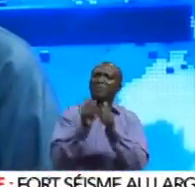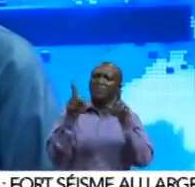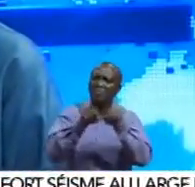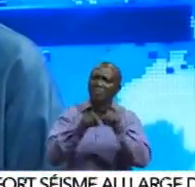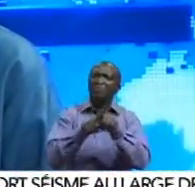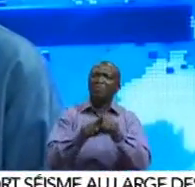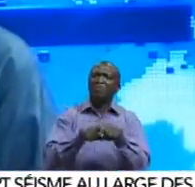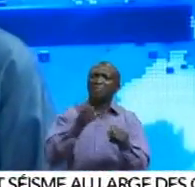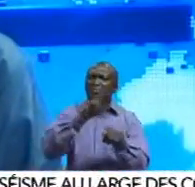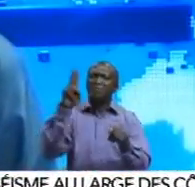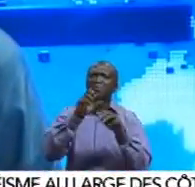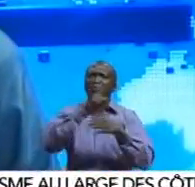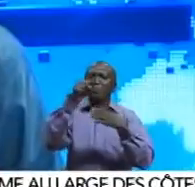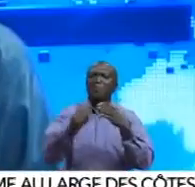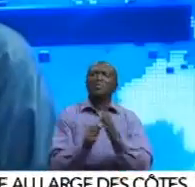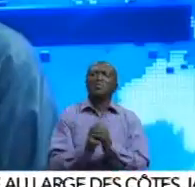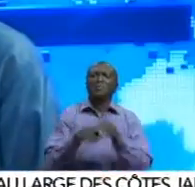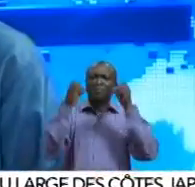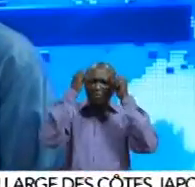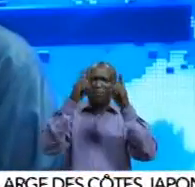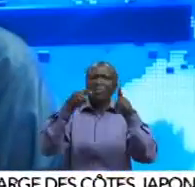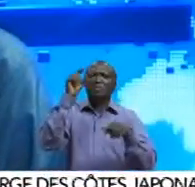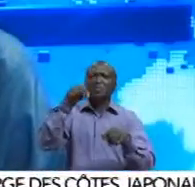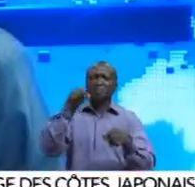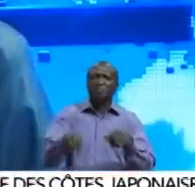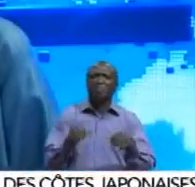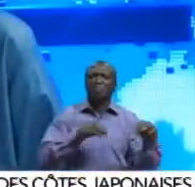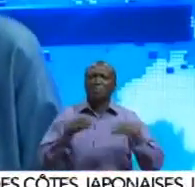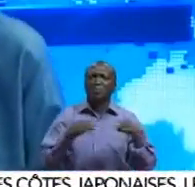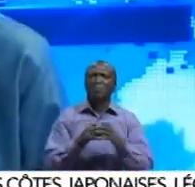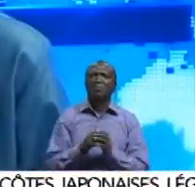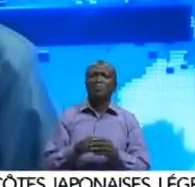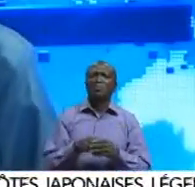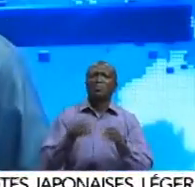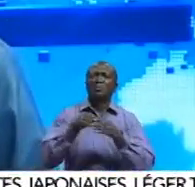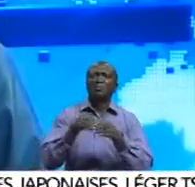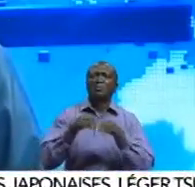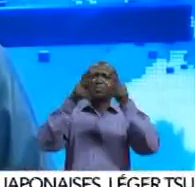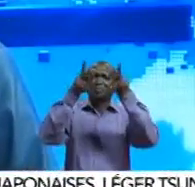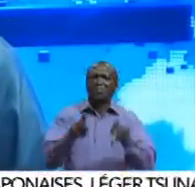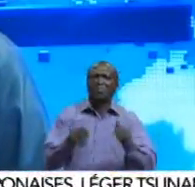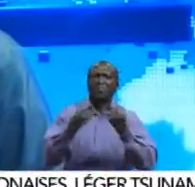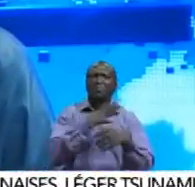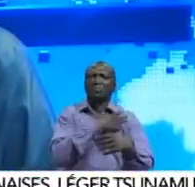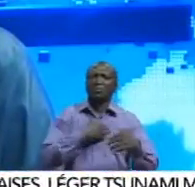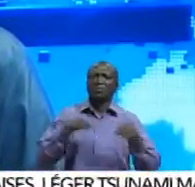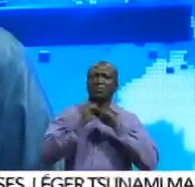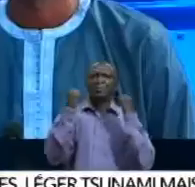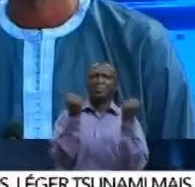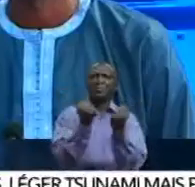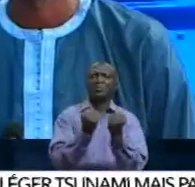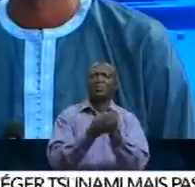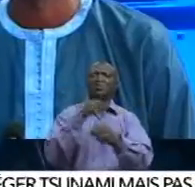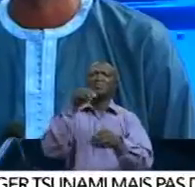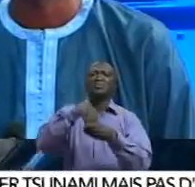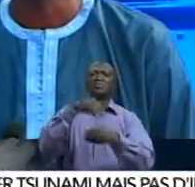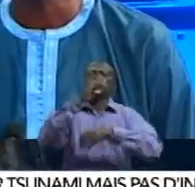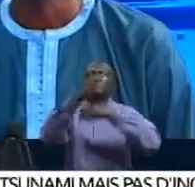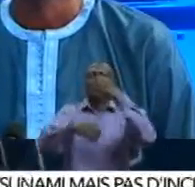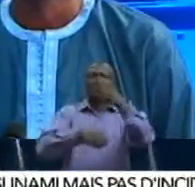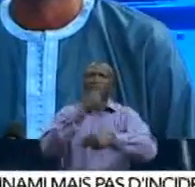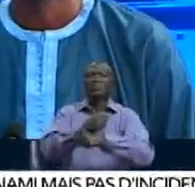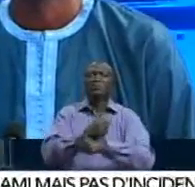étudier en plus de l'éducation qu'on doit faire euh notamment au niveau des personnes et de la société en général alors pour les deux derniers cas dont